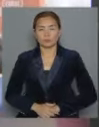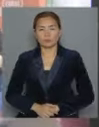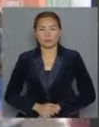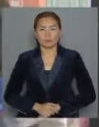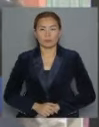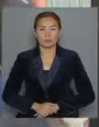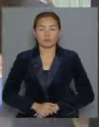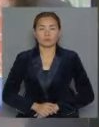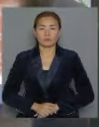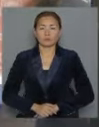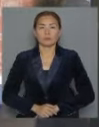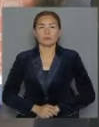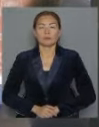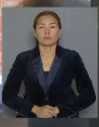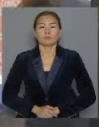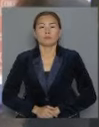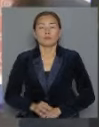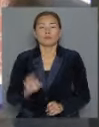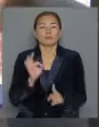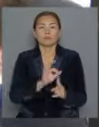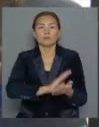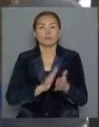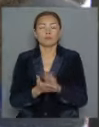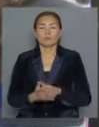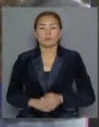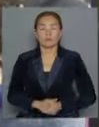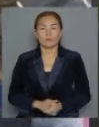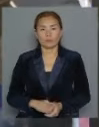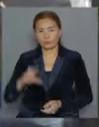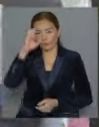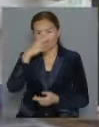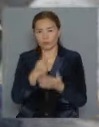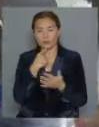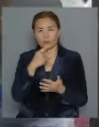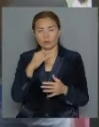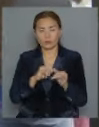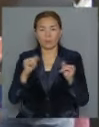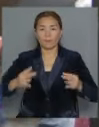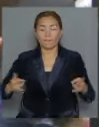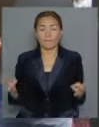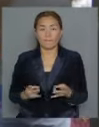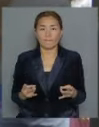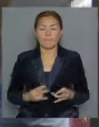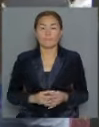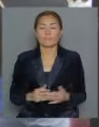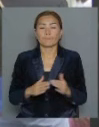Бұл шараның мақсаты мемлекеттік тілді дамыту,